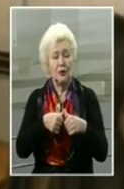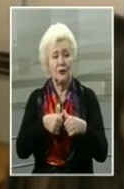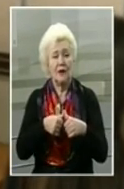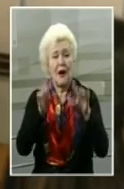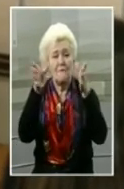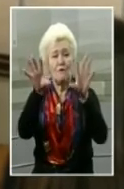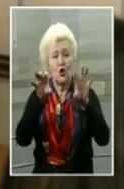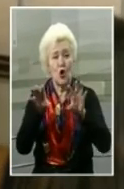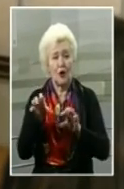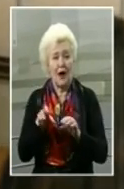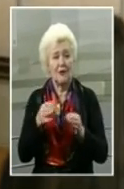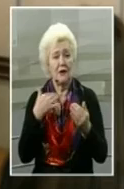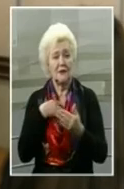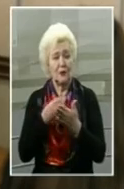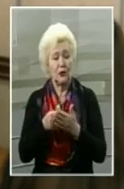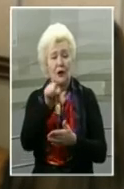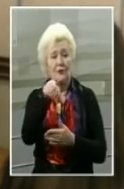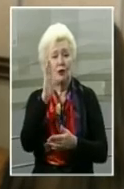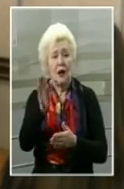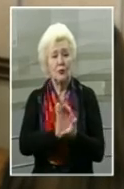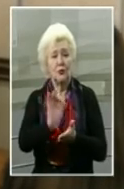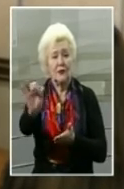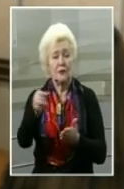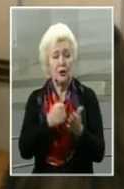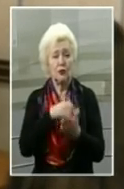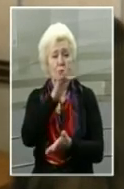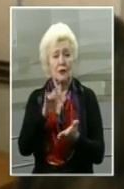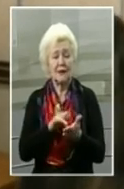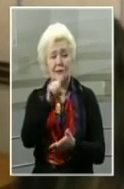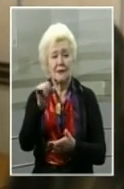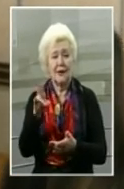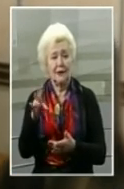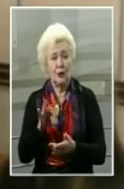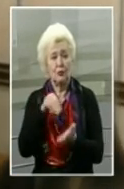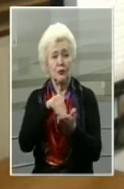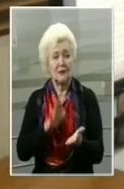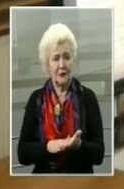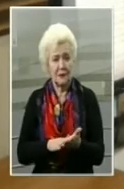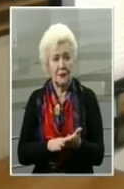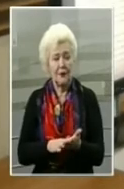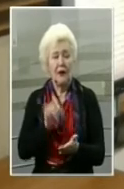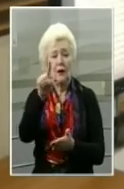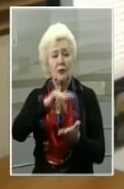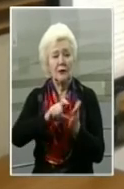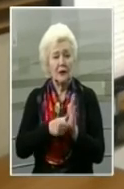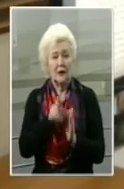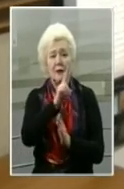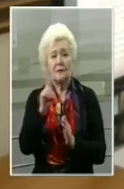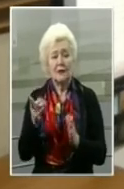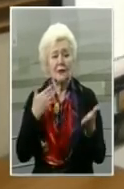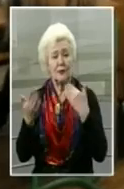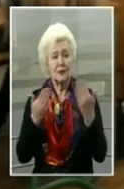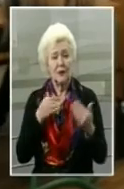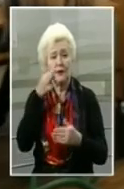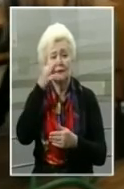оці фотографії свої, вона буде відправлена до центру ЗНО, де їх буде зареєстровано. Одинадцятикласники, з якими